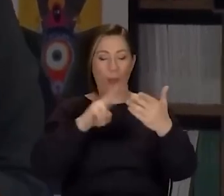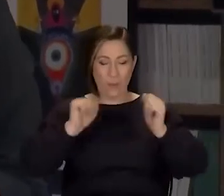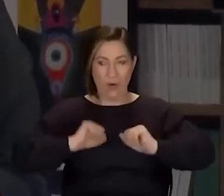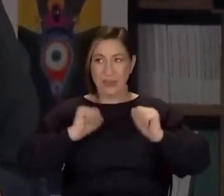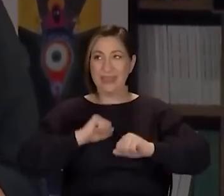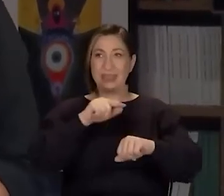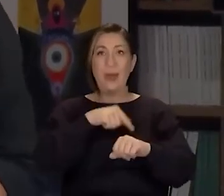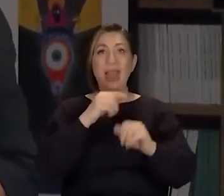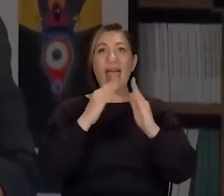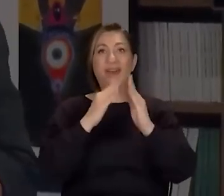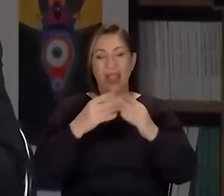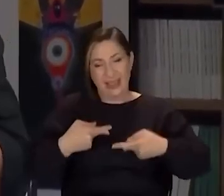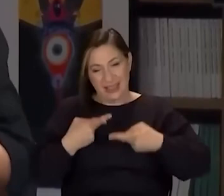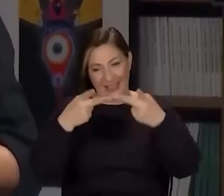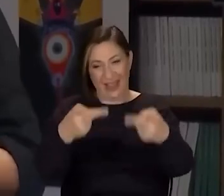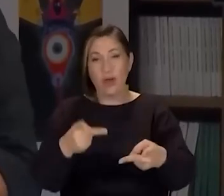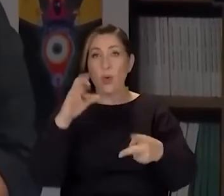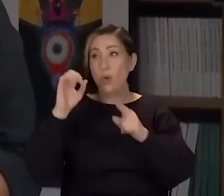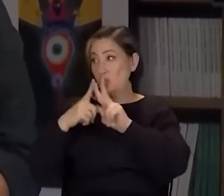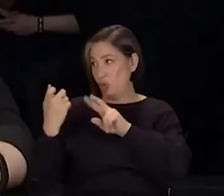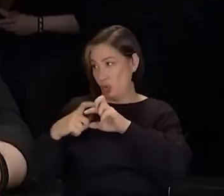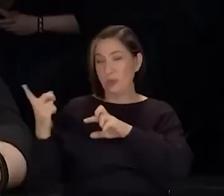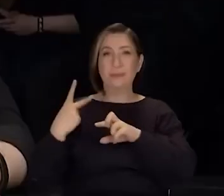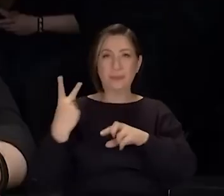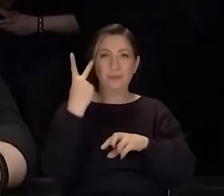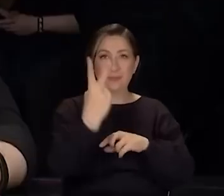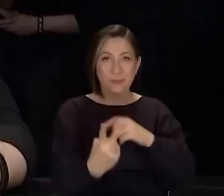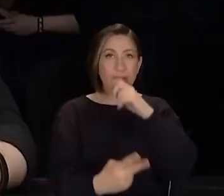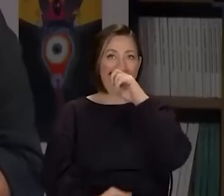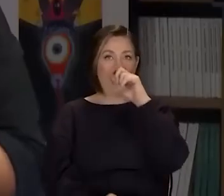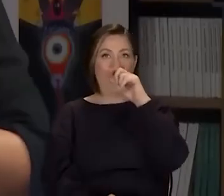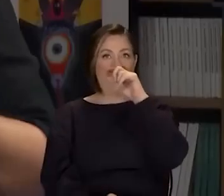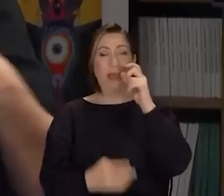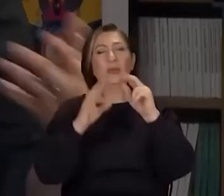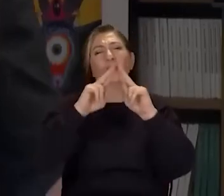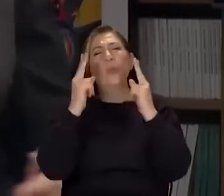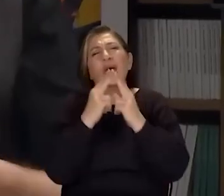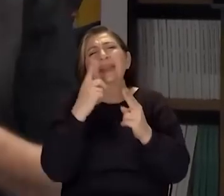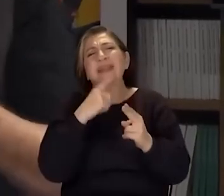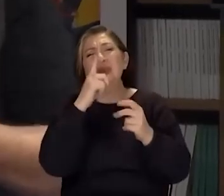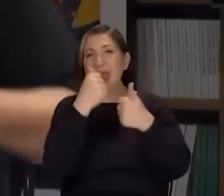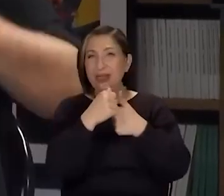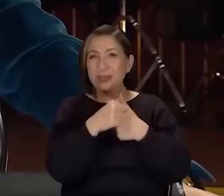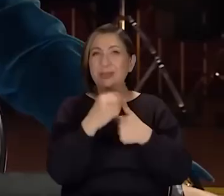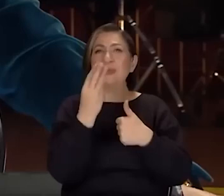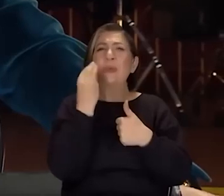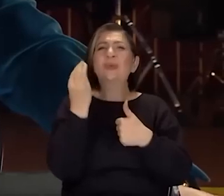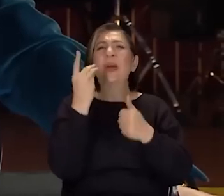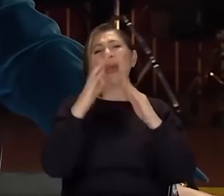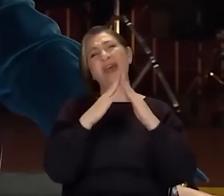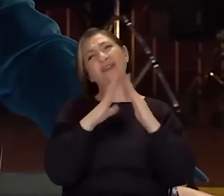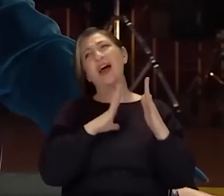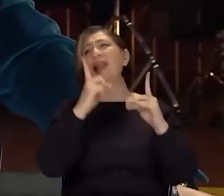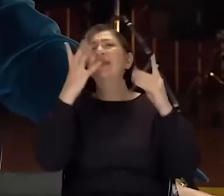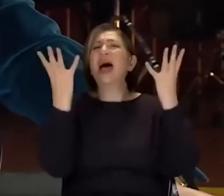dönemi evine davet etti işte, Onur'la beni. Yani dünya tatlısı bir eşi ve çok güzel bir evi